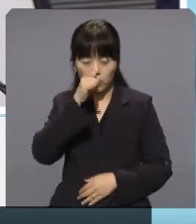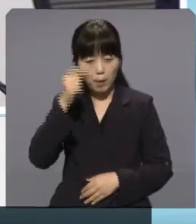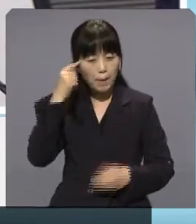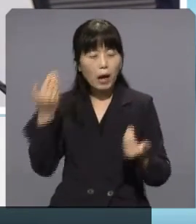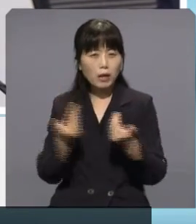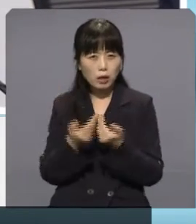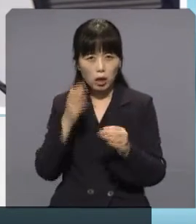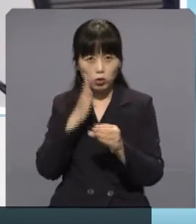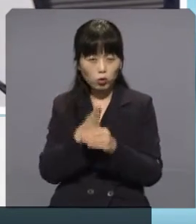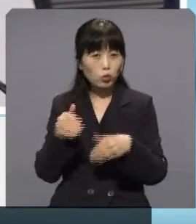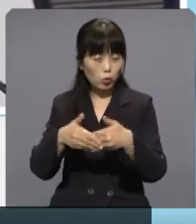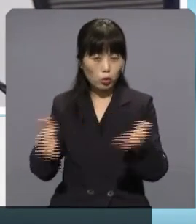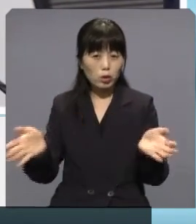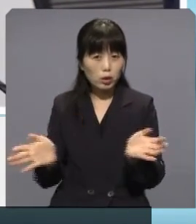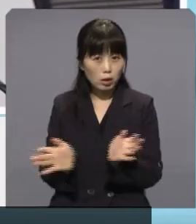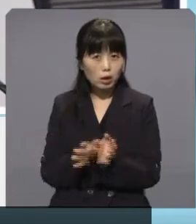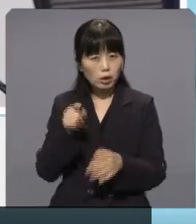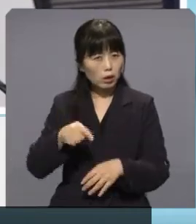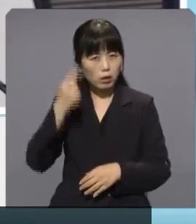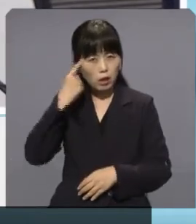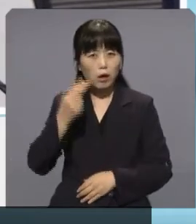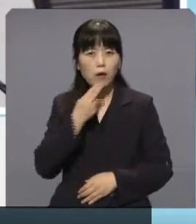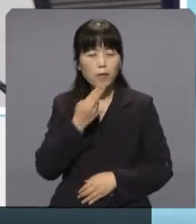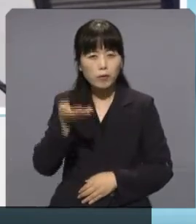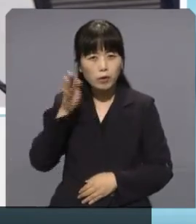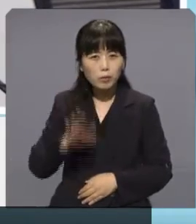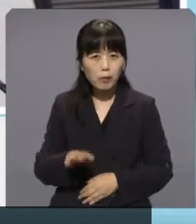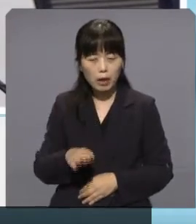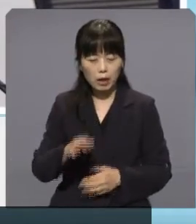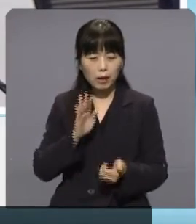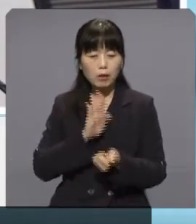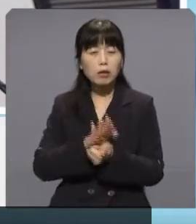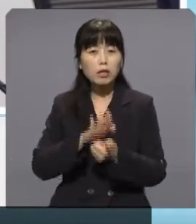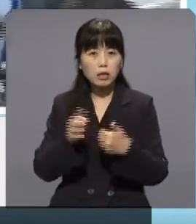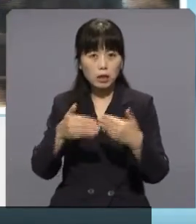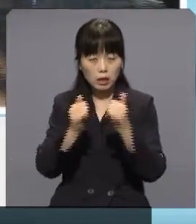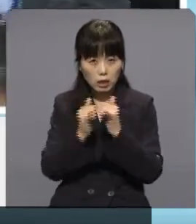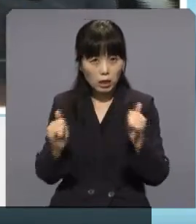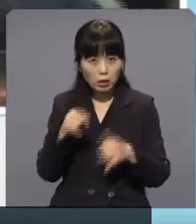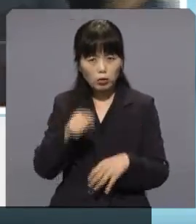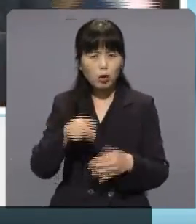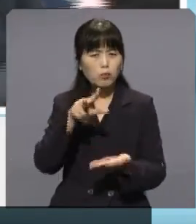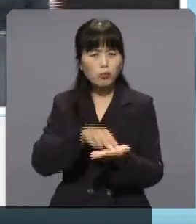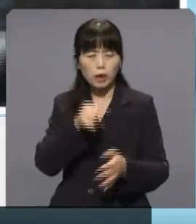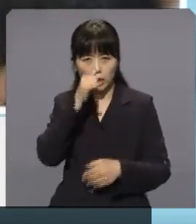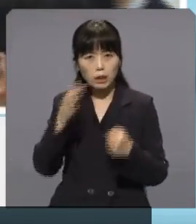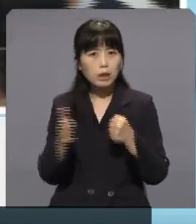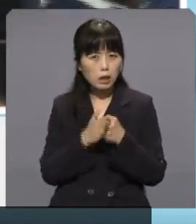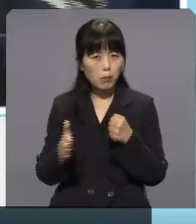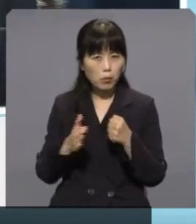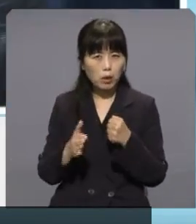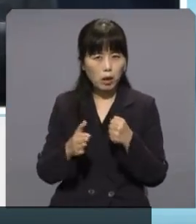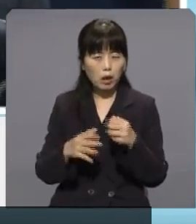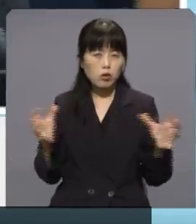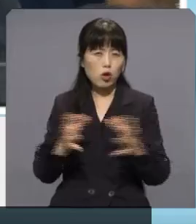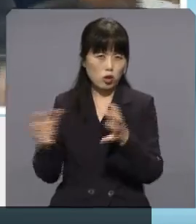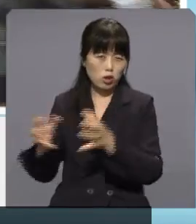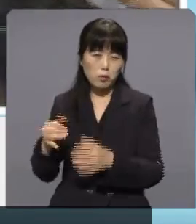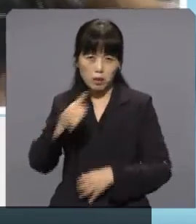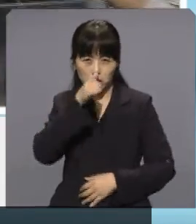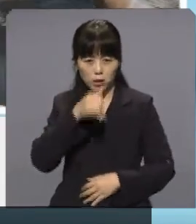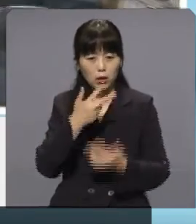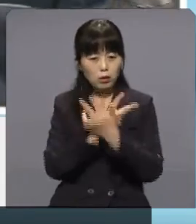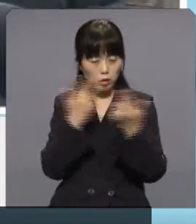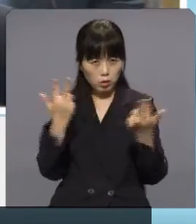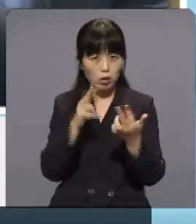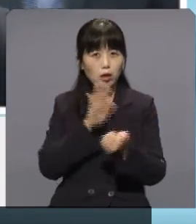아니면 중도 중에 있는 분들이야 그렇게 생각하지 않을 수 있지만 네. 민주당을 지지하는 분들 입장에서는 야 이거 문제가 있네 이런 생각이 들 수밖에 없어요. 그러면 이재명